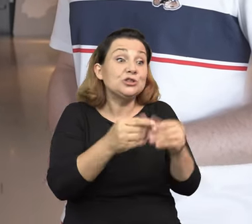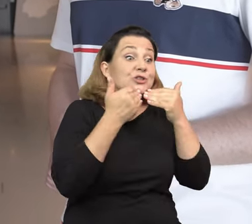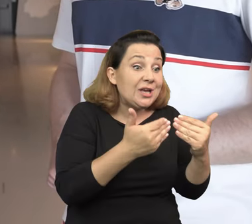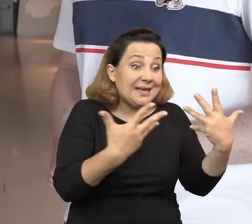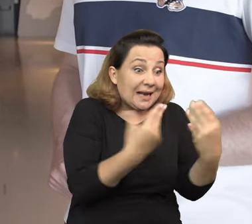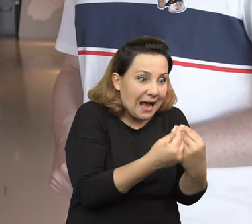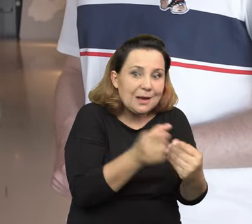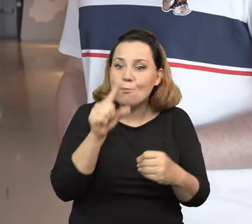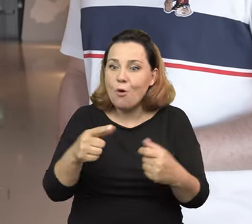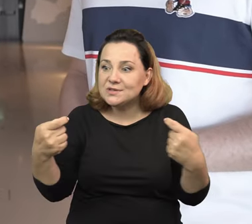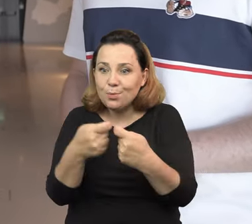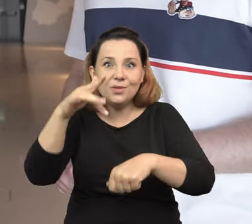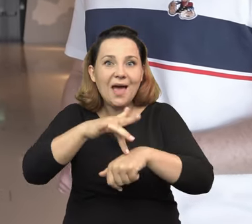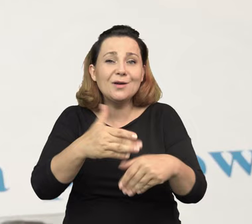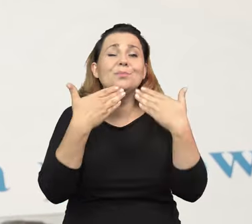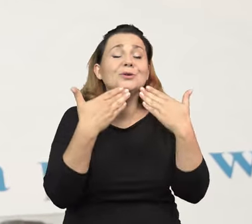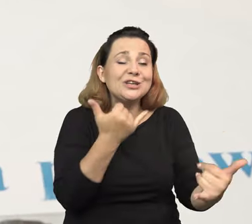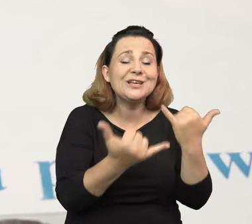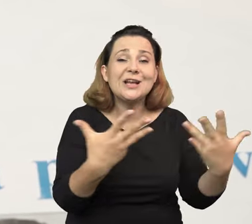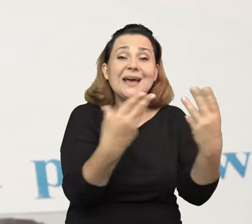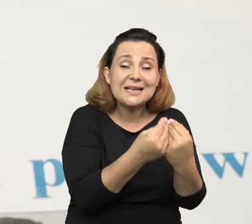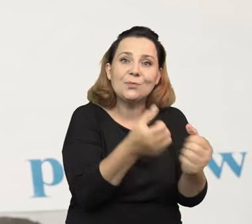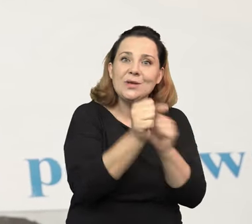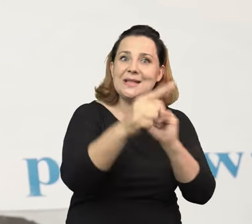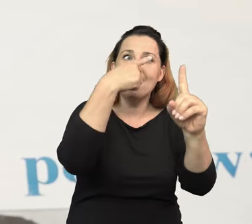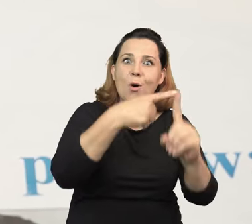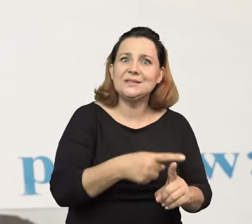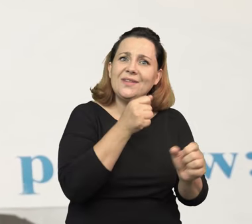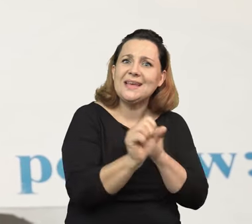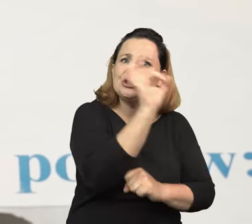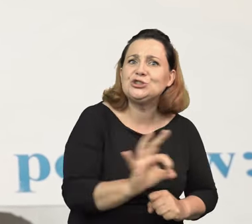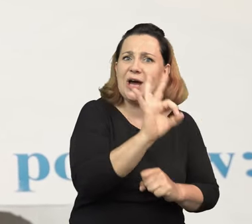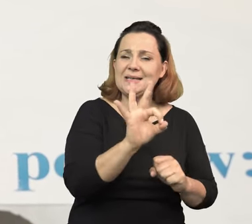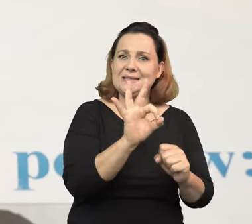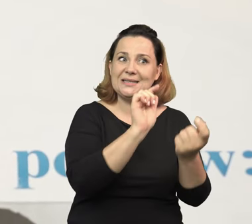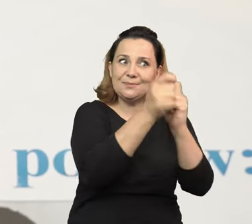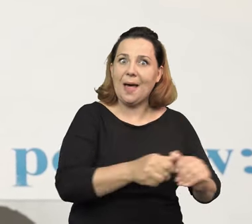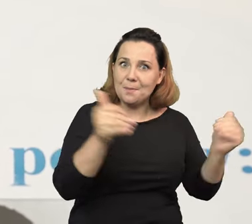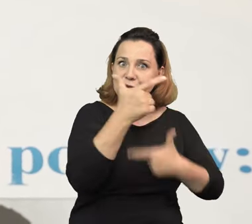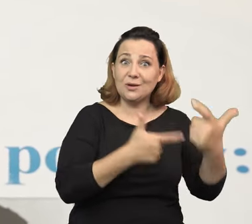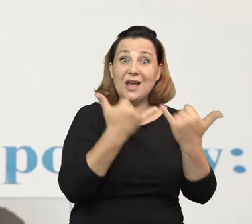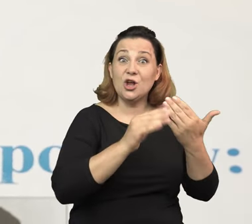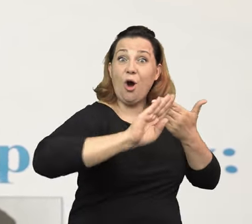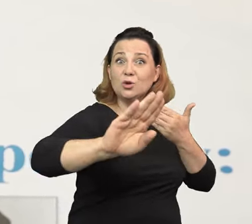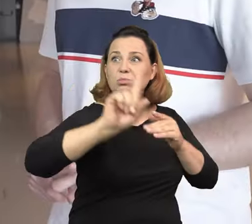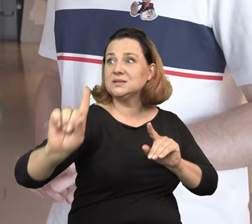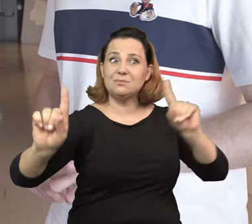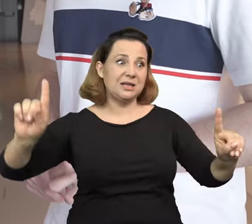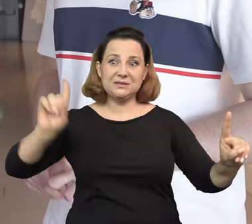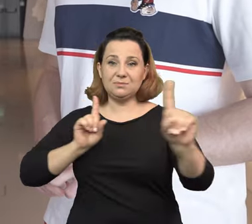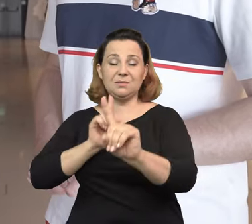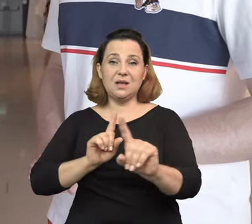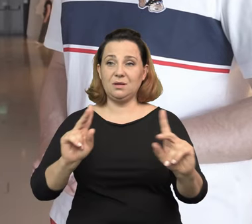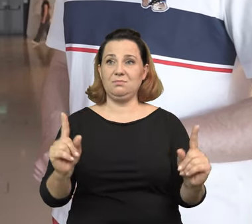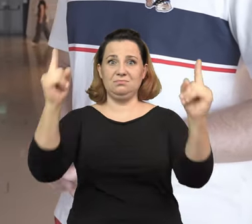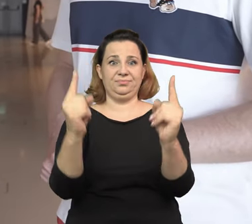dzięki temu, kiedy są razem, coś się dzieje pozytywnego, jest jakaś szansa na zmianę, a kiedy są osobno, kiedy stają naprzeciwko